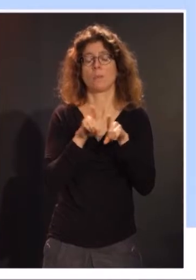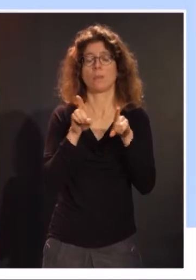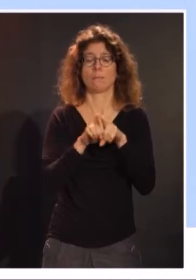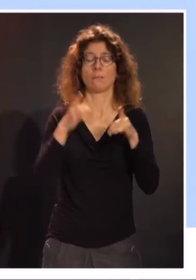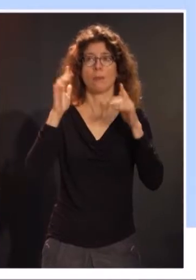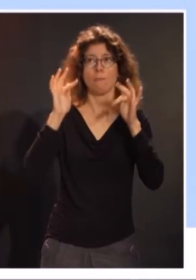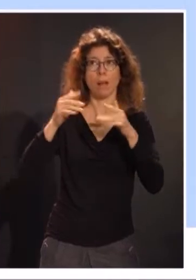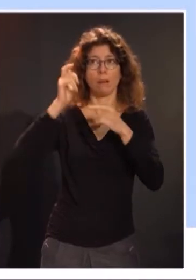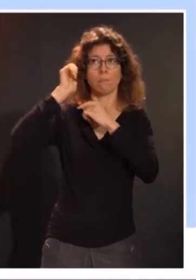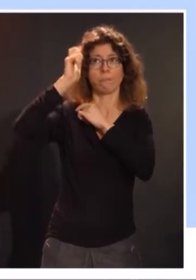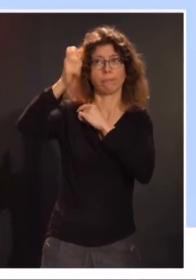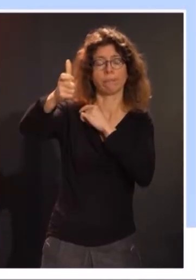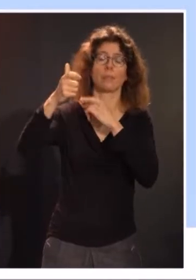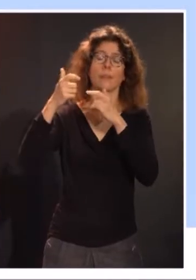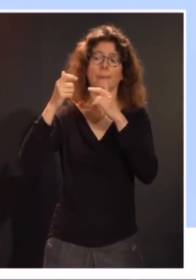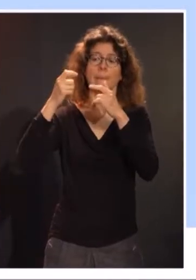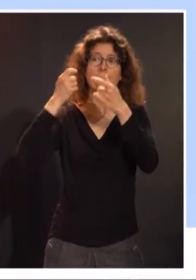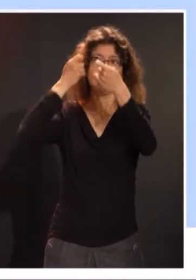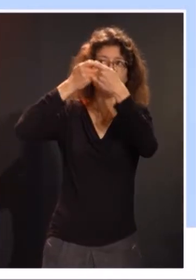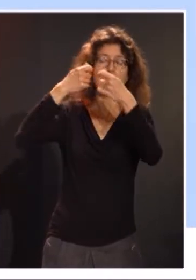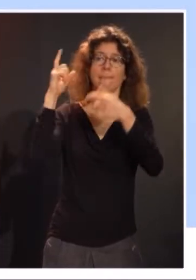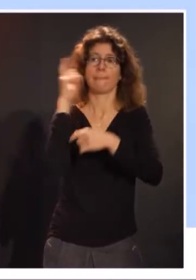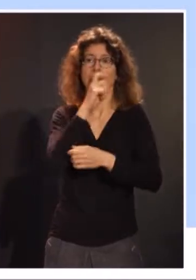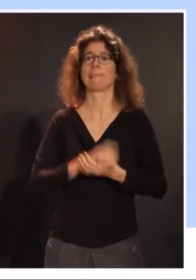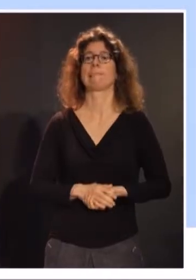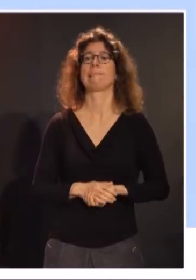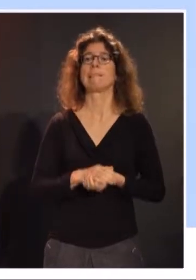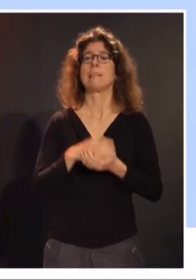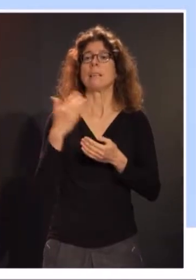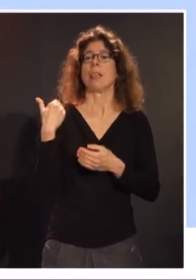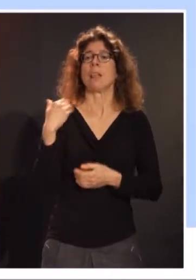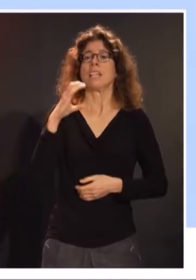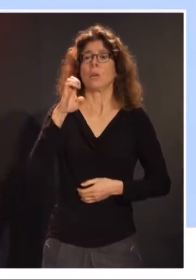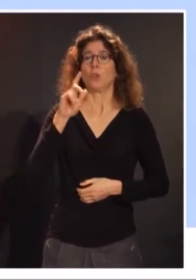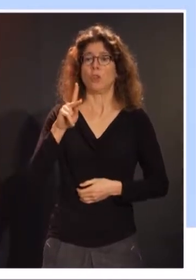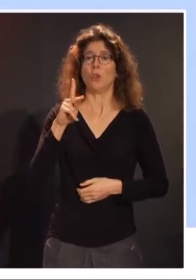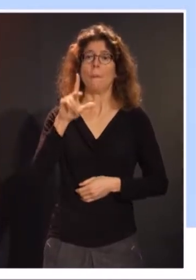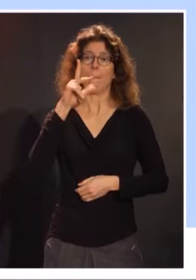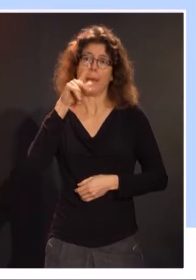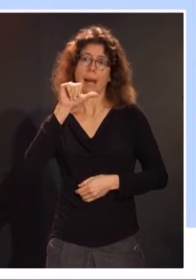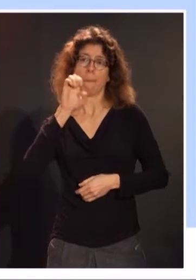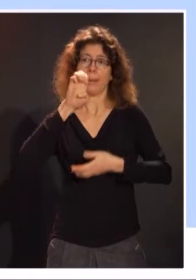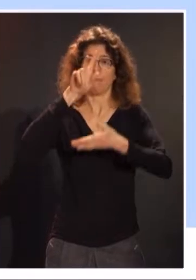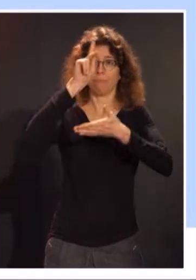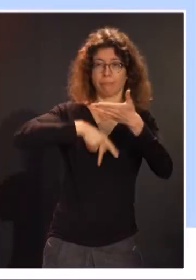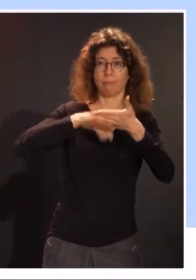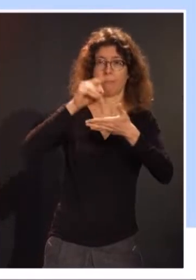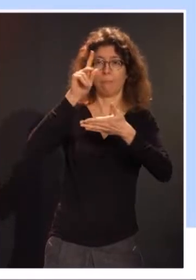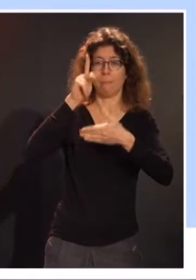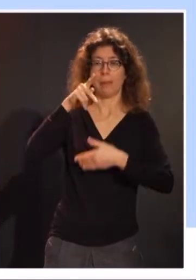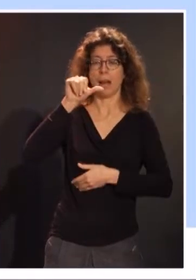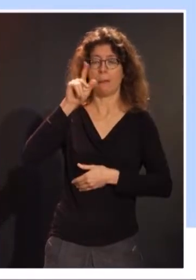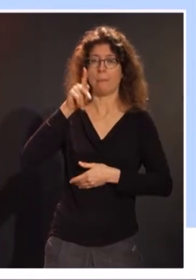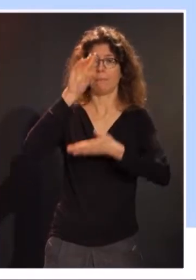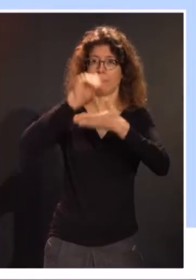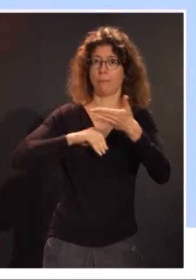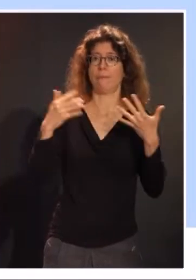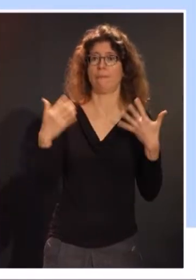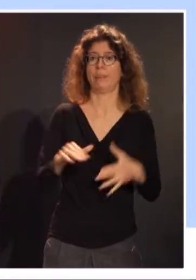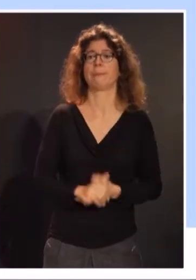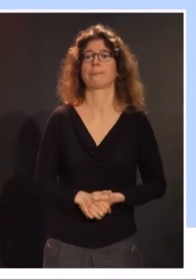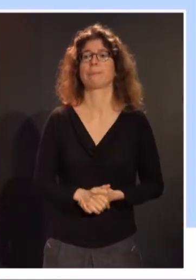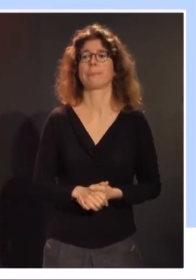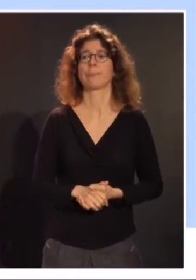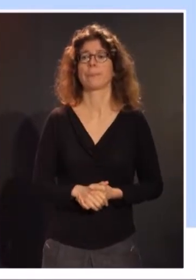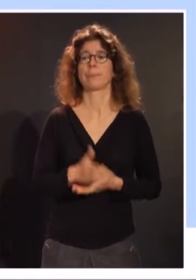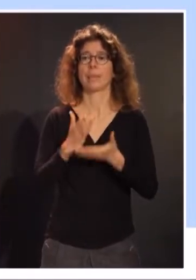d'accompagnement personnalisé, qui permet de formaliser des adaptations scolaires donc, en CE2. Donc ce qui était mis en place, c'est que l'adulte, donc